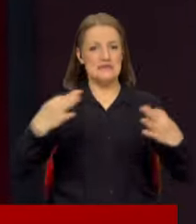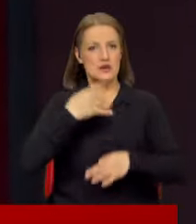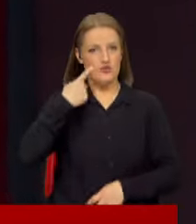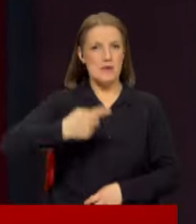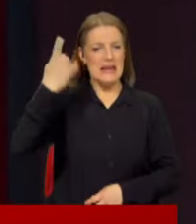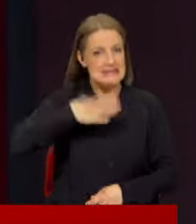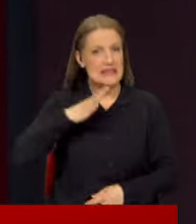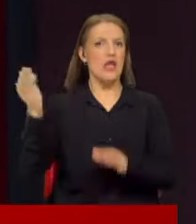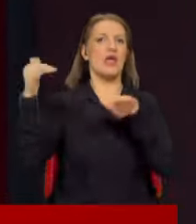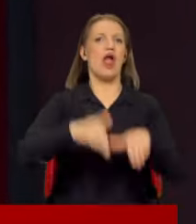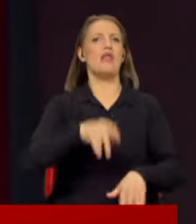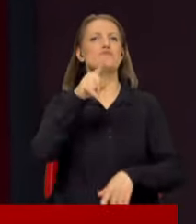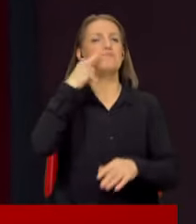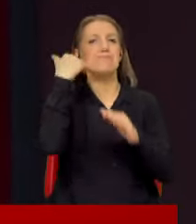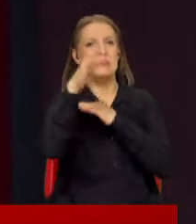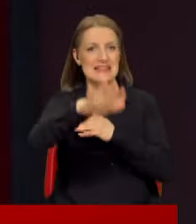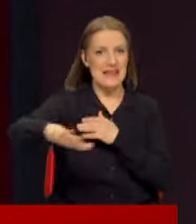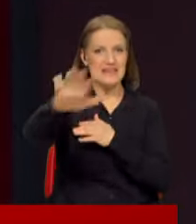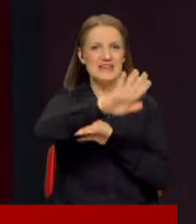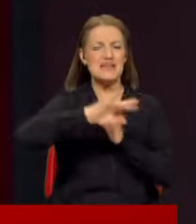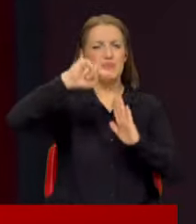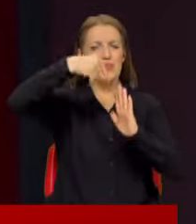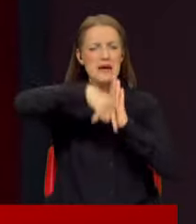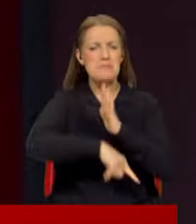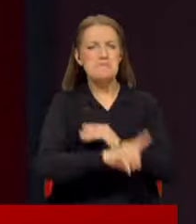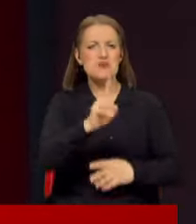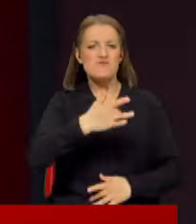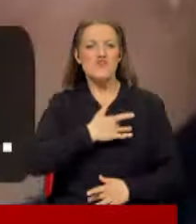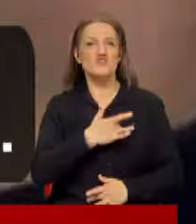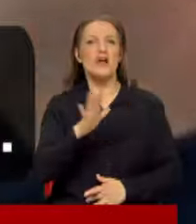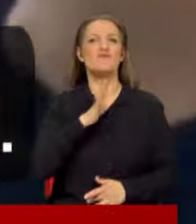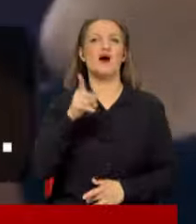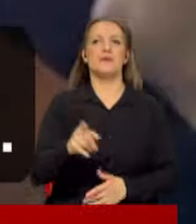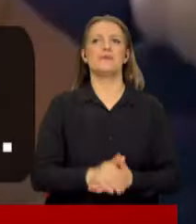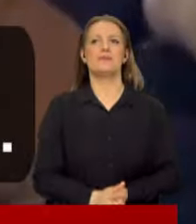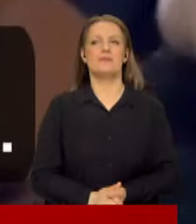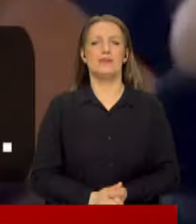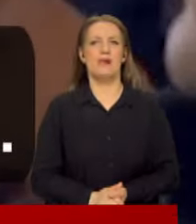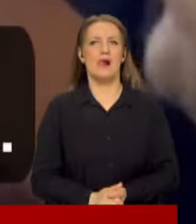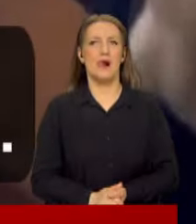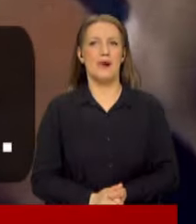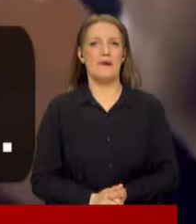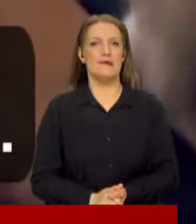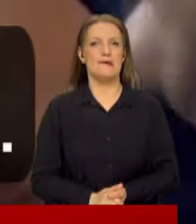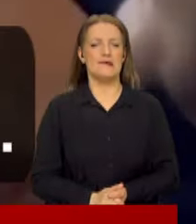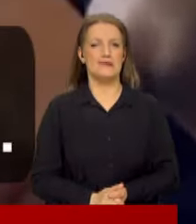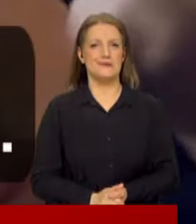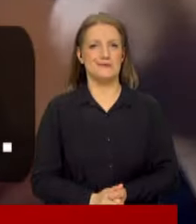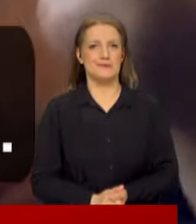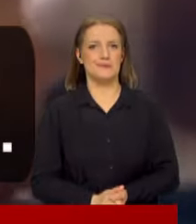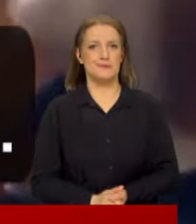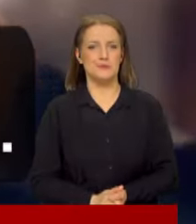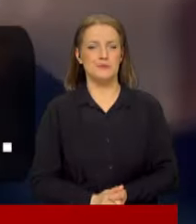Cumhurbaşkanı istedi, o da geldi. Ama bu milletin derin bir vicdanı var. Bunu ölçemiyorlar. 81 tane valisi, 17 tane